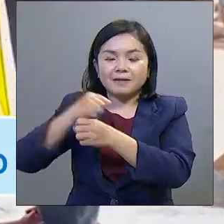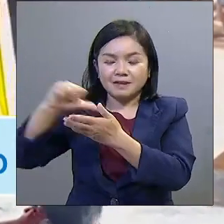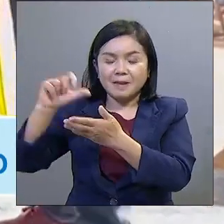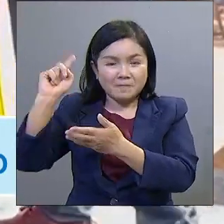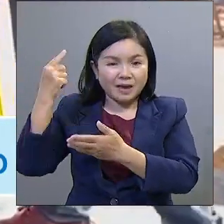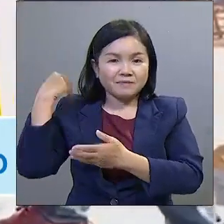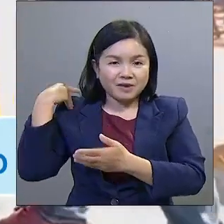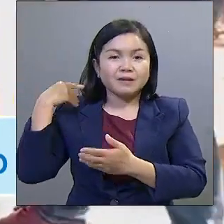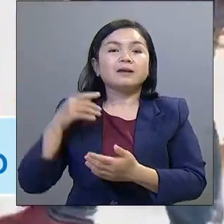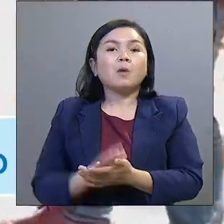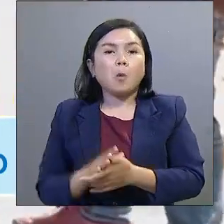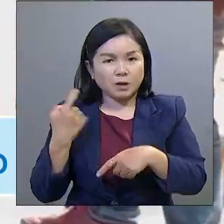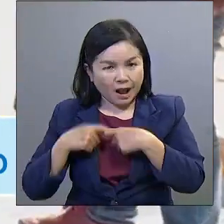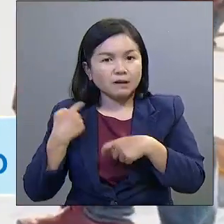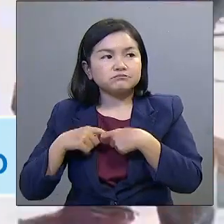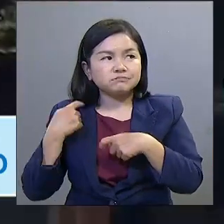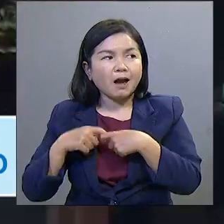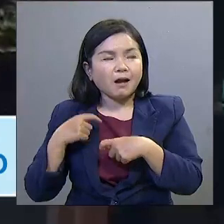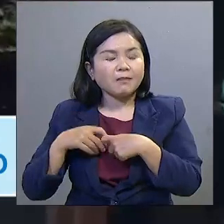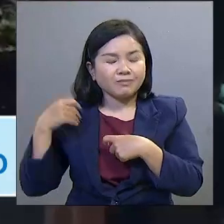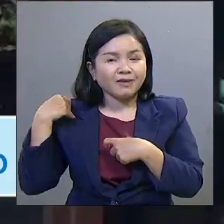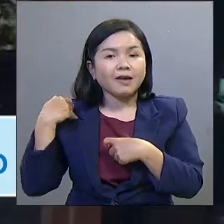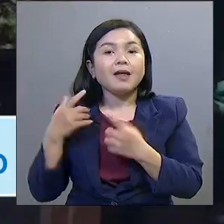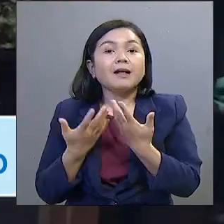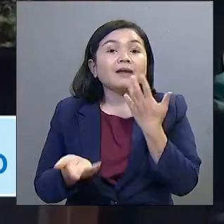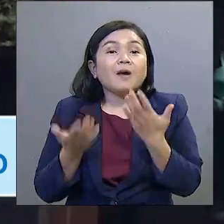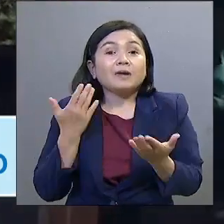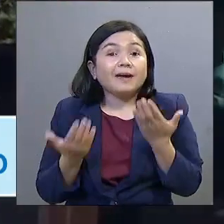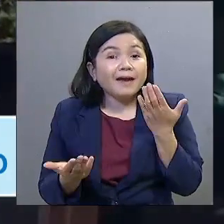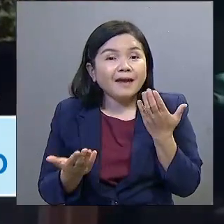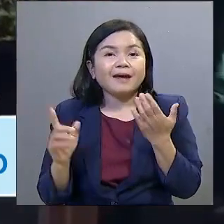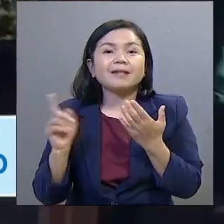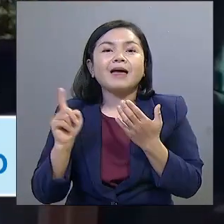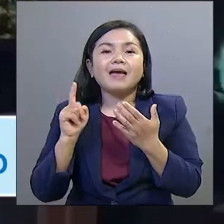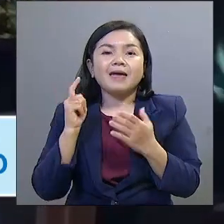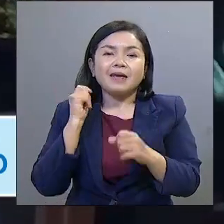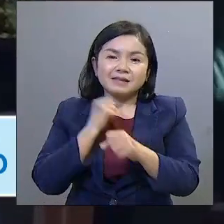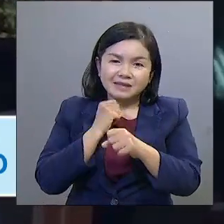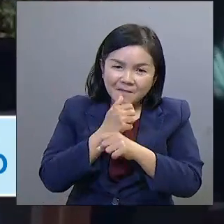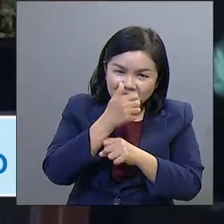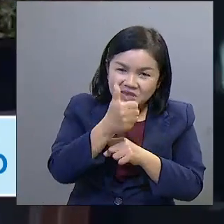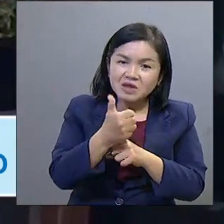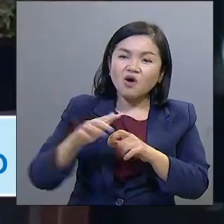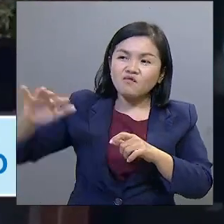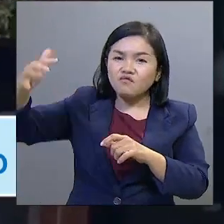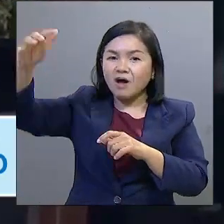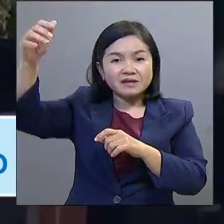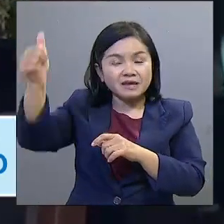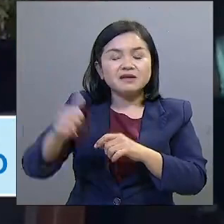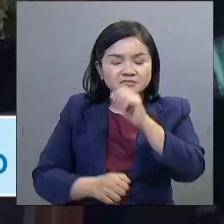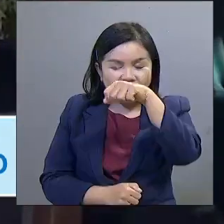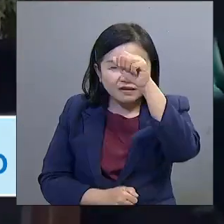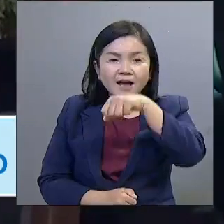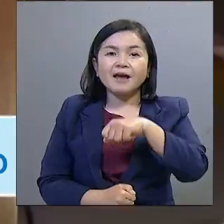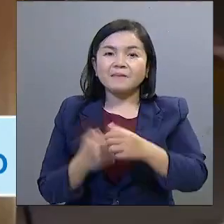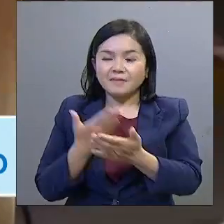อกนะเล่นยากนะฮะ ยากมาก แต่ทั้งนี้ทั้งนั้นมันก็ต้องขึ้นอยู่กับว่าวที่ใช้ว่าทำดีประกอบดีหรือเปล ่ า ถูกใช่นี่ส่วนตัวไป